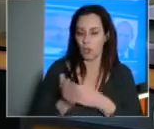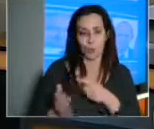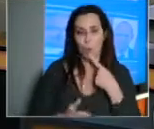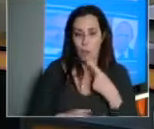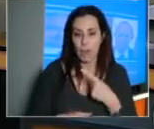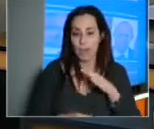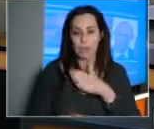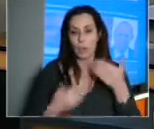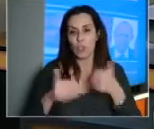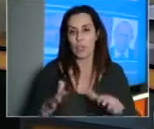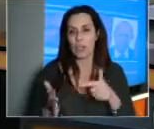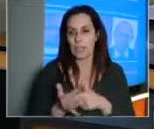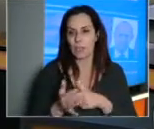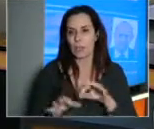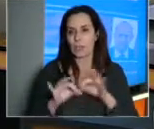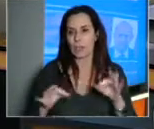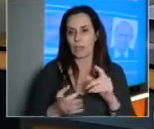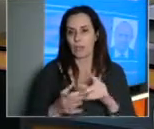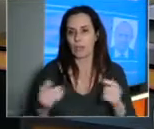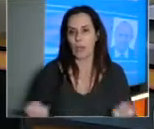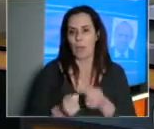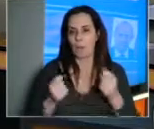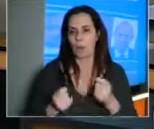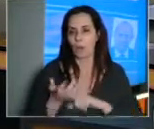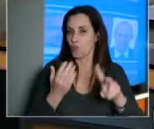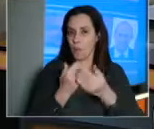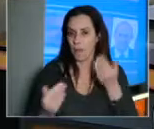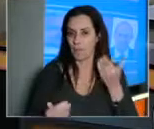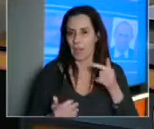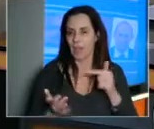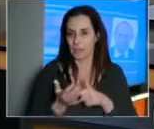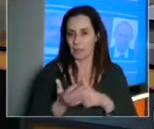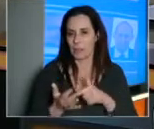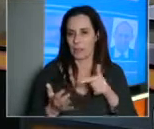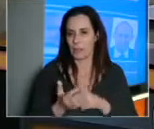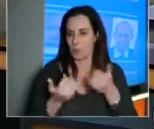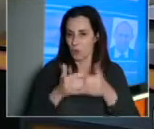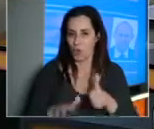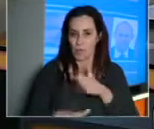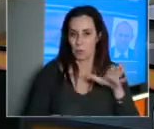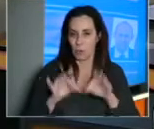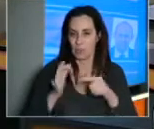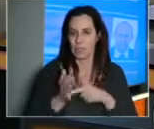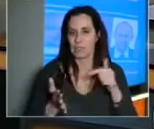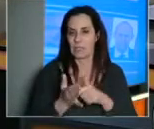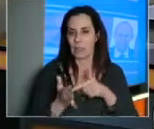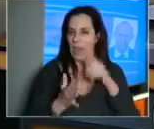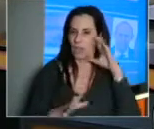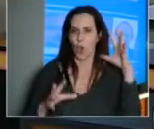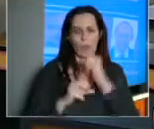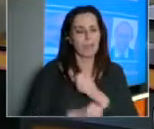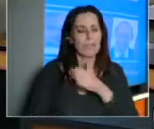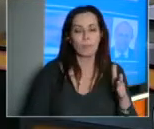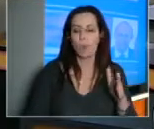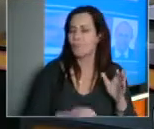הזה אומר שהשמאל נכשל כי הוא התחיל קמפיין נוצץ חודשיים קודם. סיבת כישלון השמאל בבחירות היא סיבה אידיאולוגית,